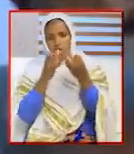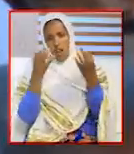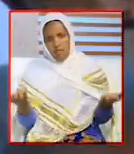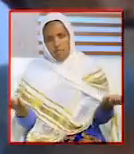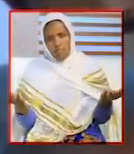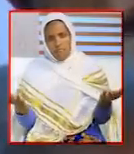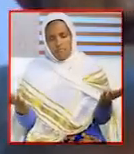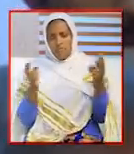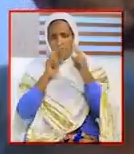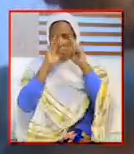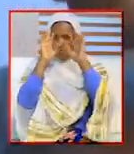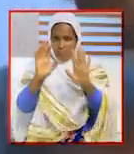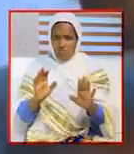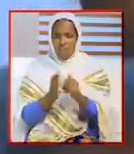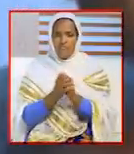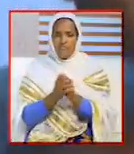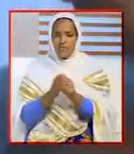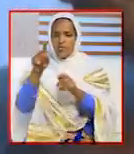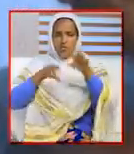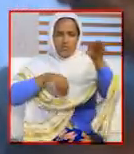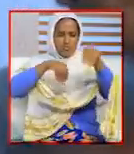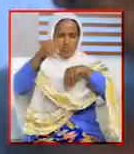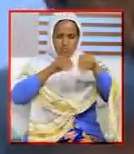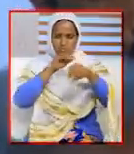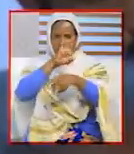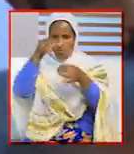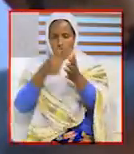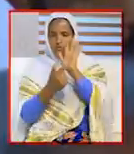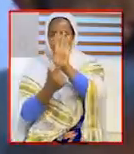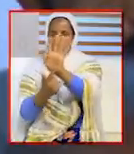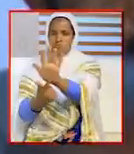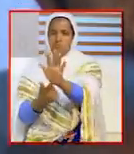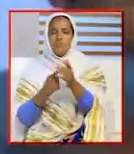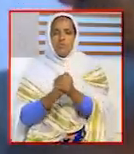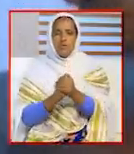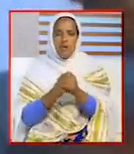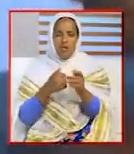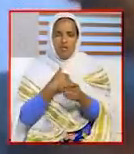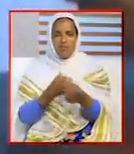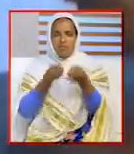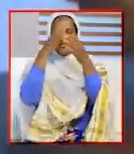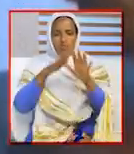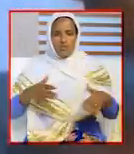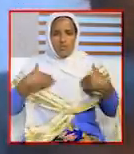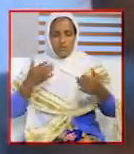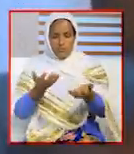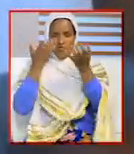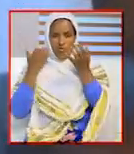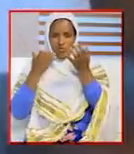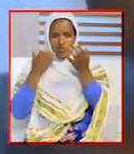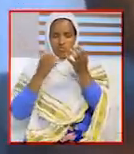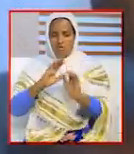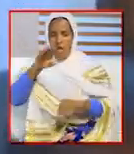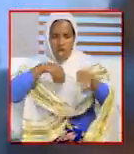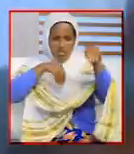አለን ወይ? የለንም። የሚገርማችሁ እነሱ አክሽን ሁሉ አዘጋጅተዋል። በአክሽን አሁን ብዙ ወጣቶች የሚፈልጉት የአክሽን